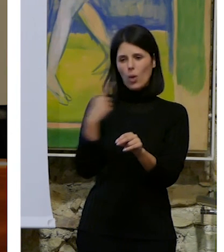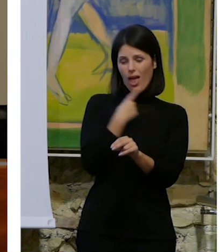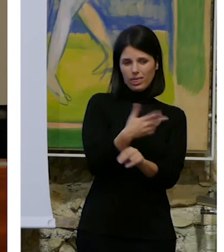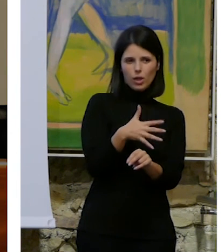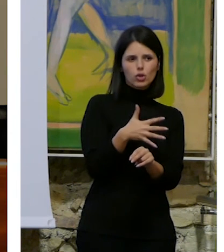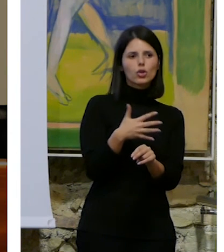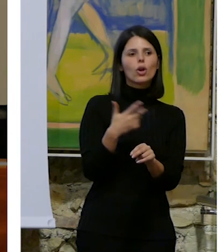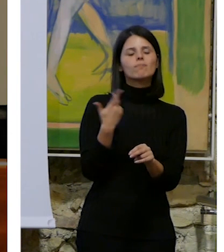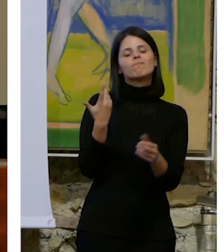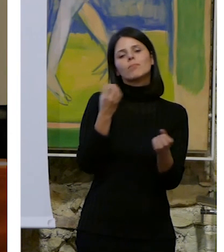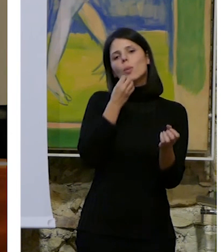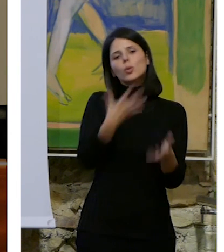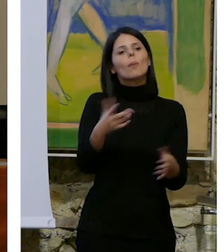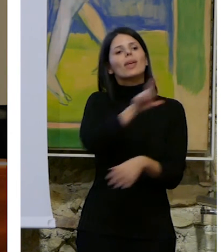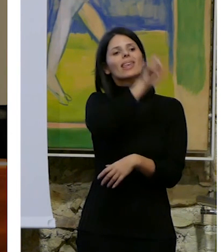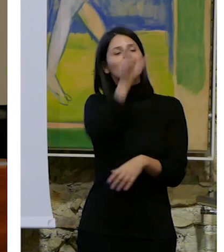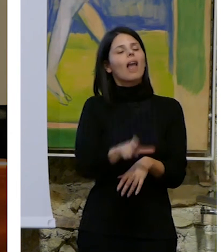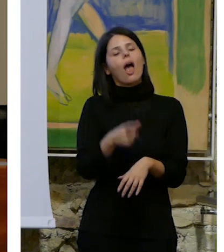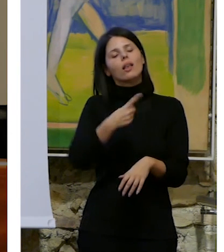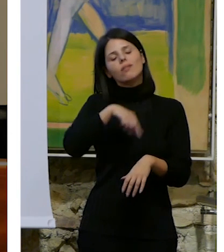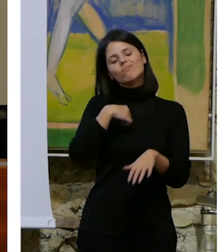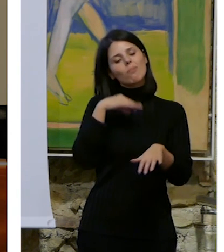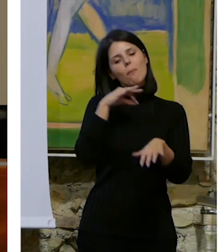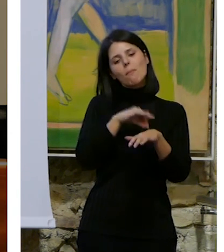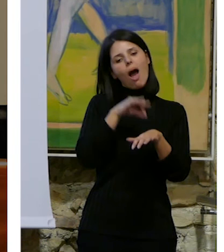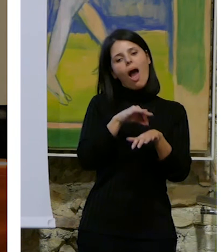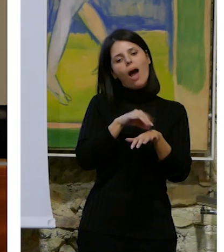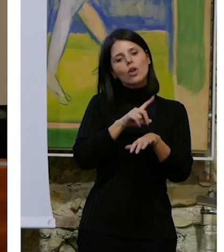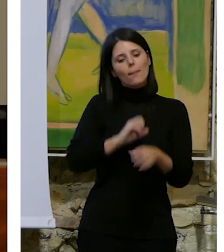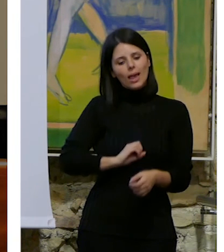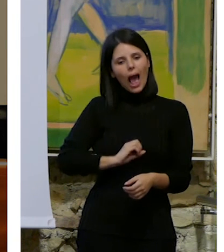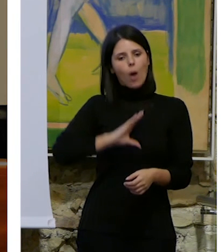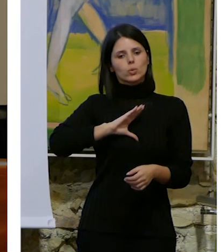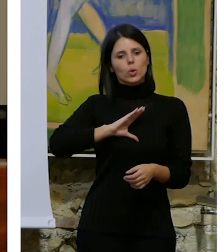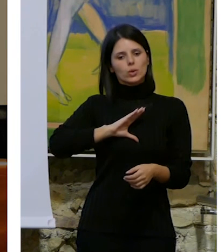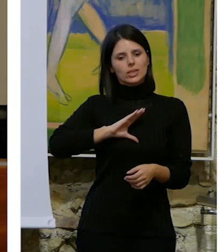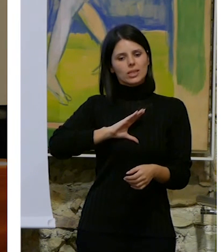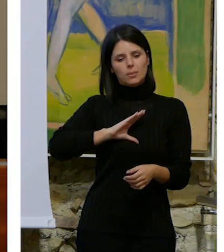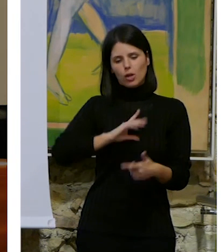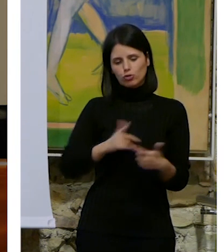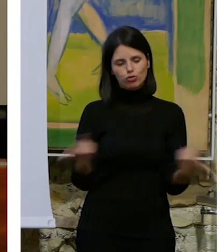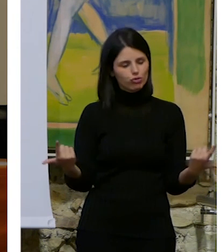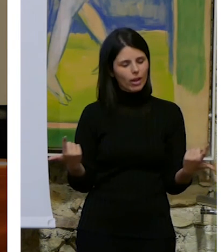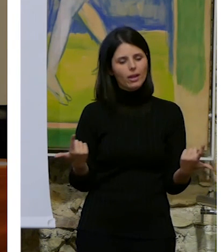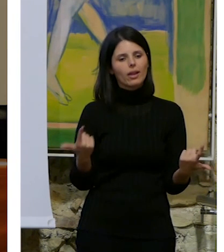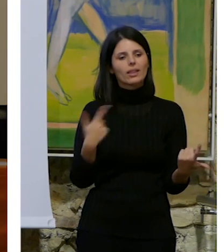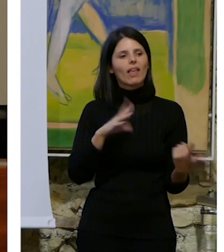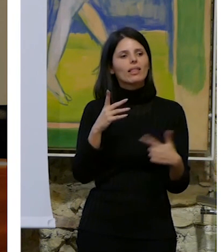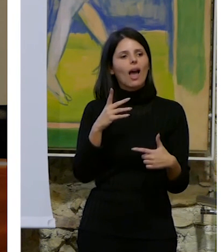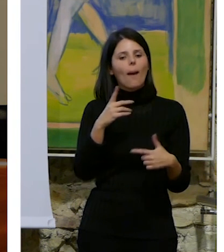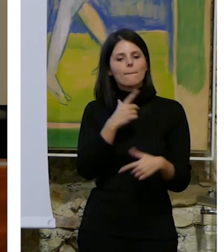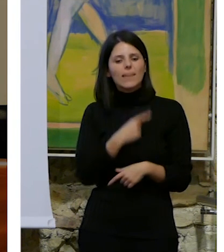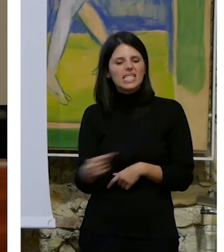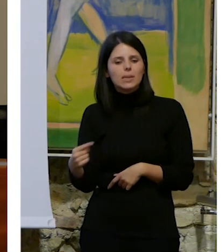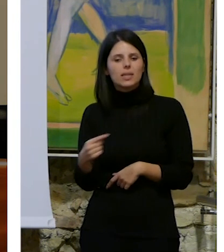Purtroppo in Italia siamo malati di mancanza di autostima. E quando si parla di pessimismo per il